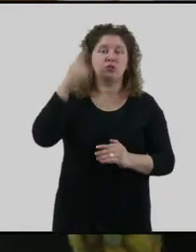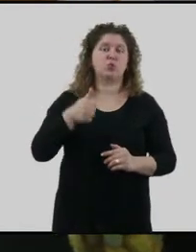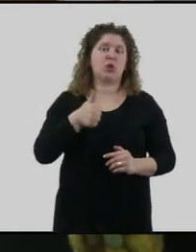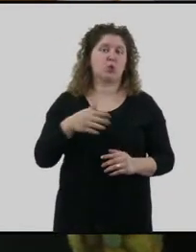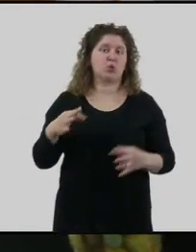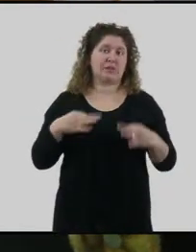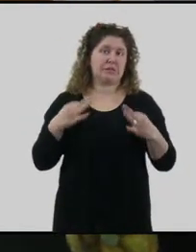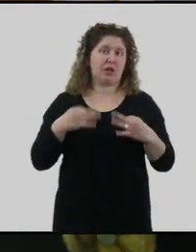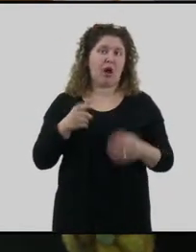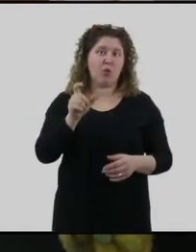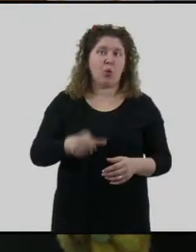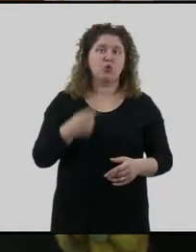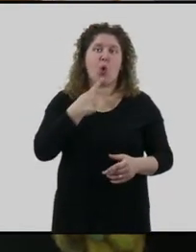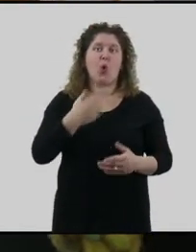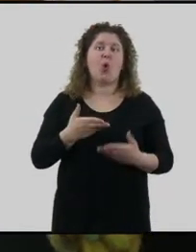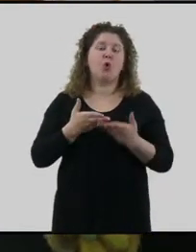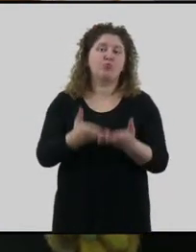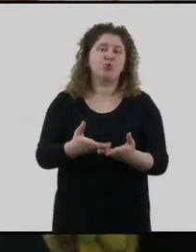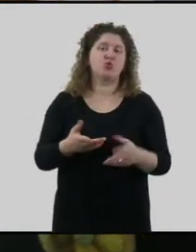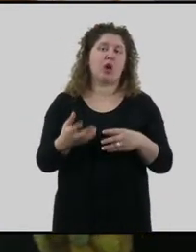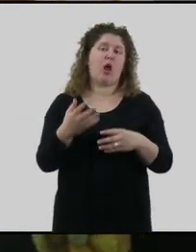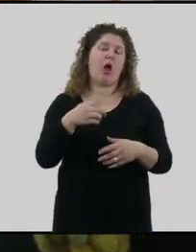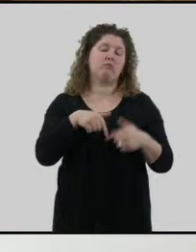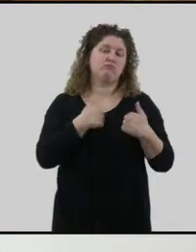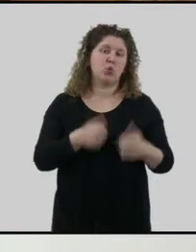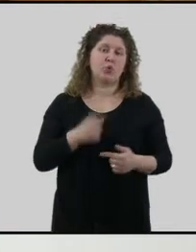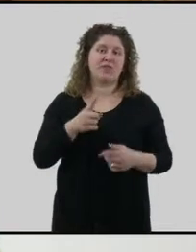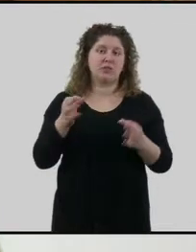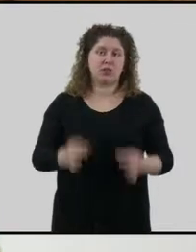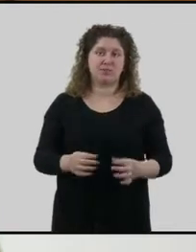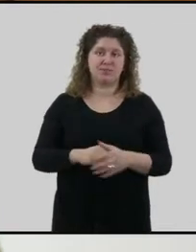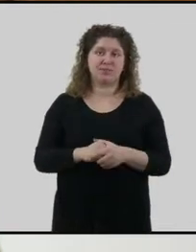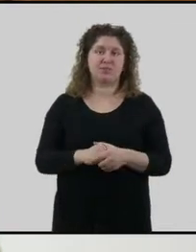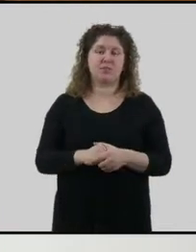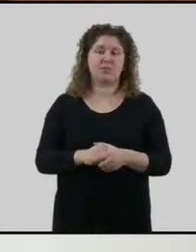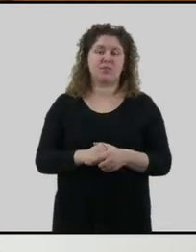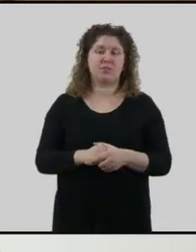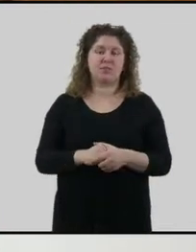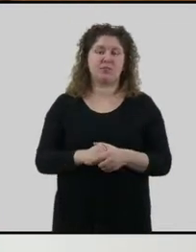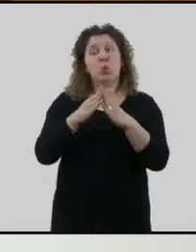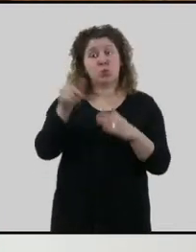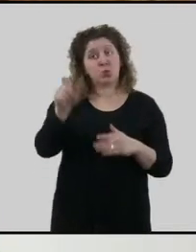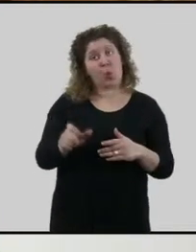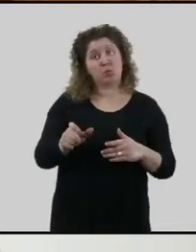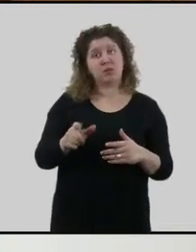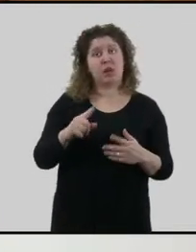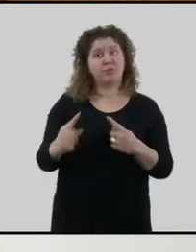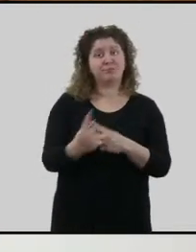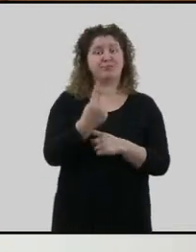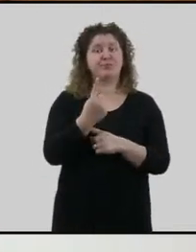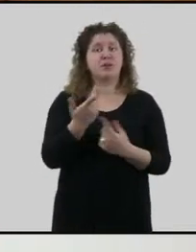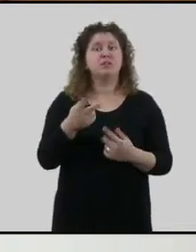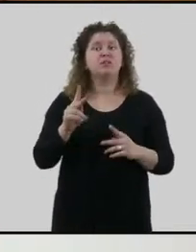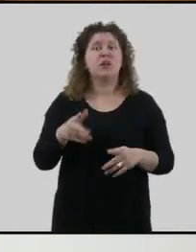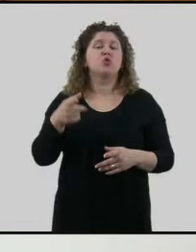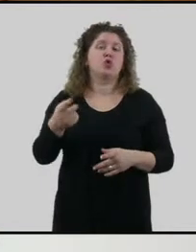osobu koja je pružena potpuno ljubav i sigurnost. Udomitelj se postaje na taj način što dođe u nadležan centar za socijalnu skrb,